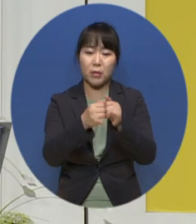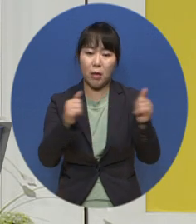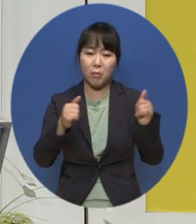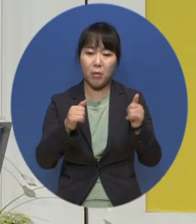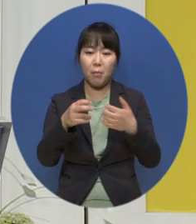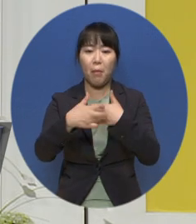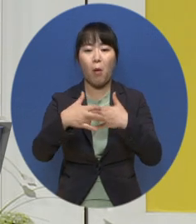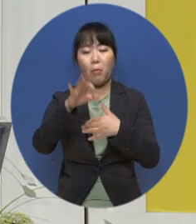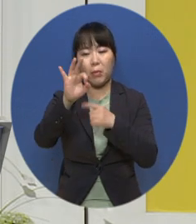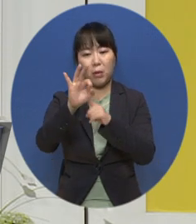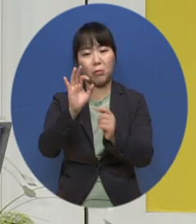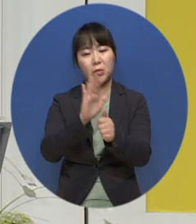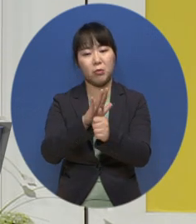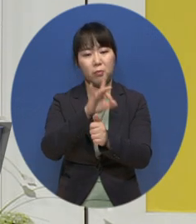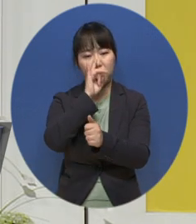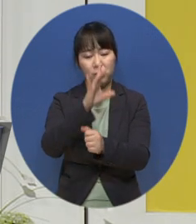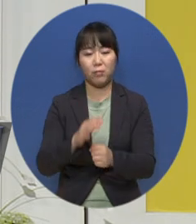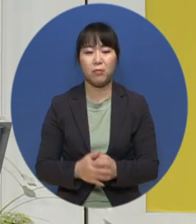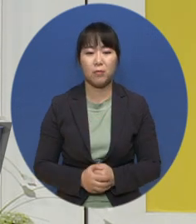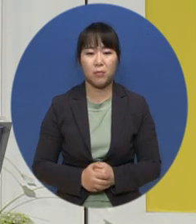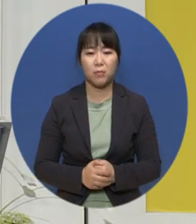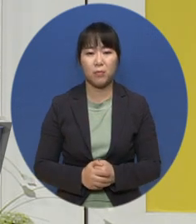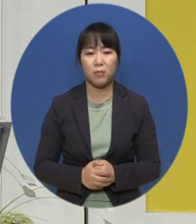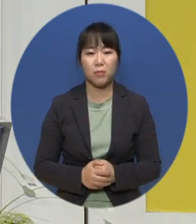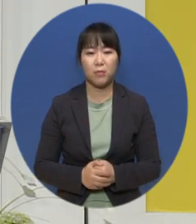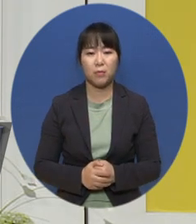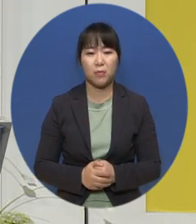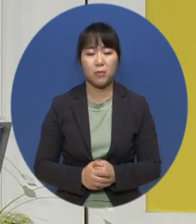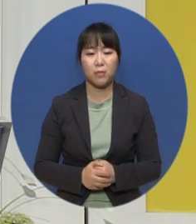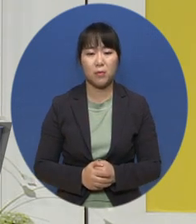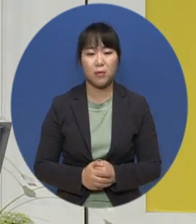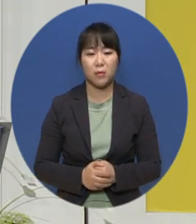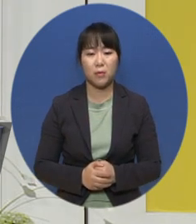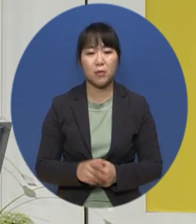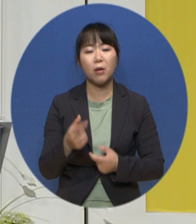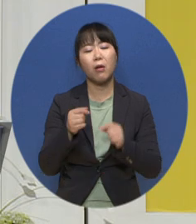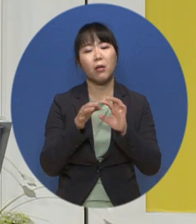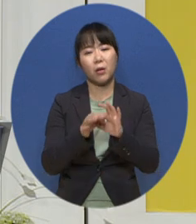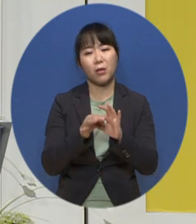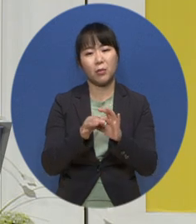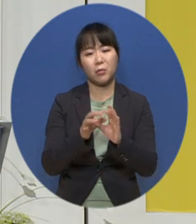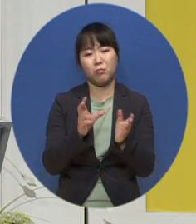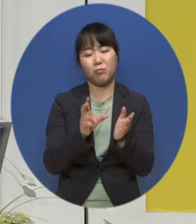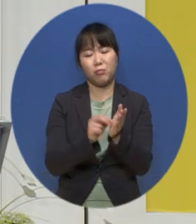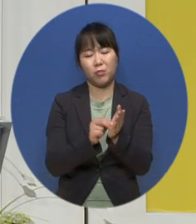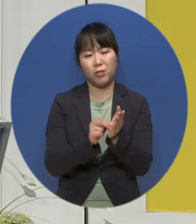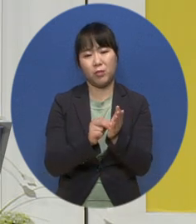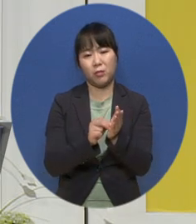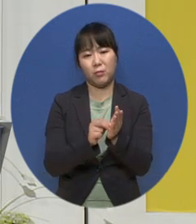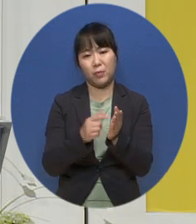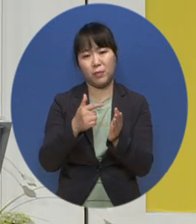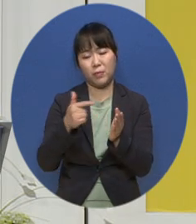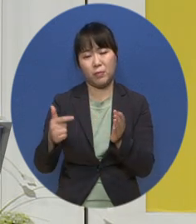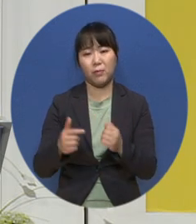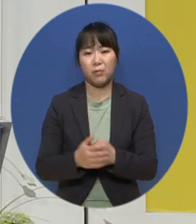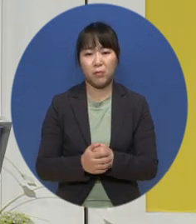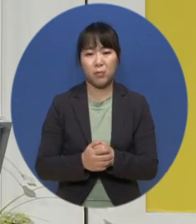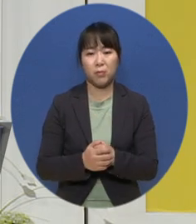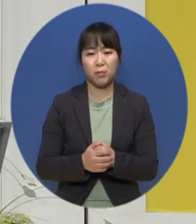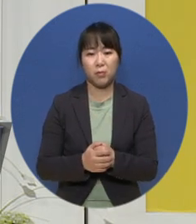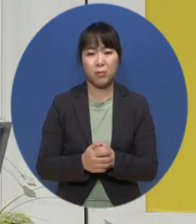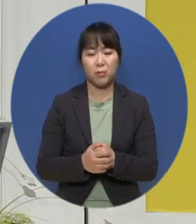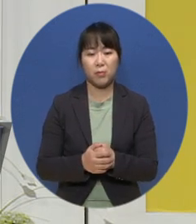병원비도 취업이 안 된다는 얘기입니다 그런 문제에 대해서 취약점을 가지고 있어서 못